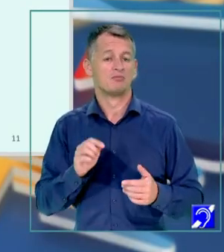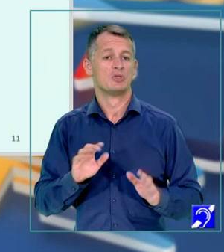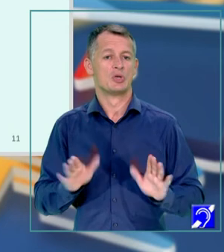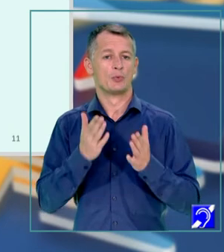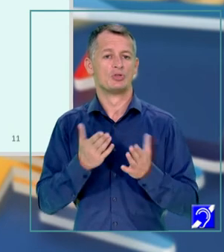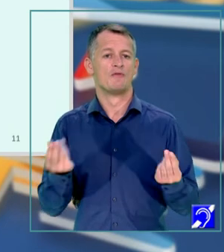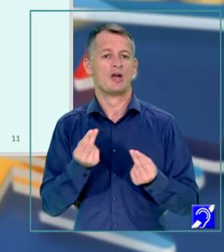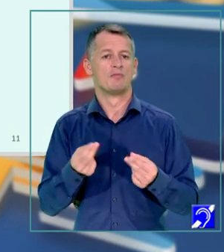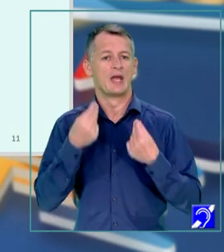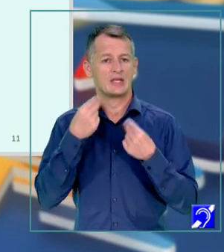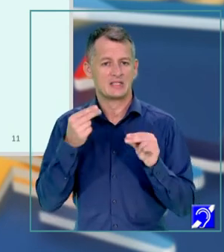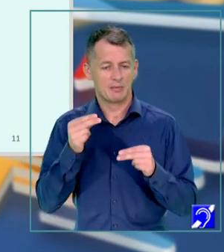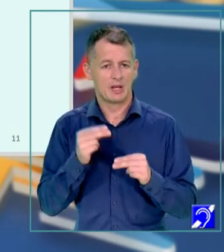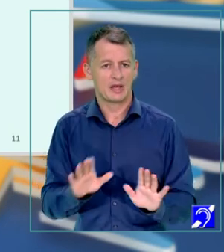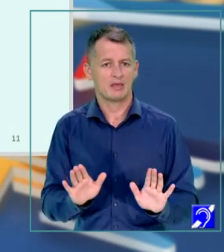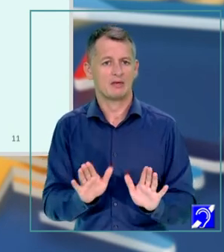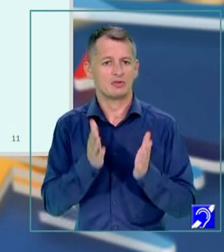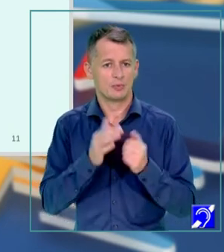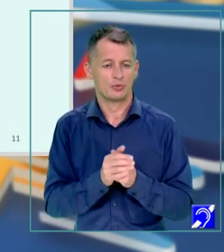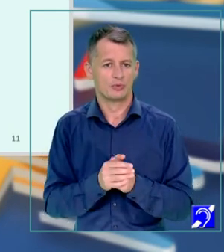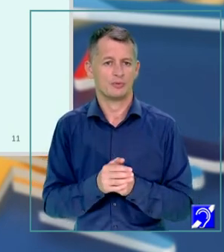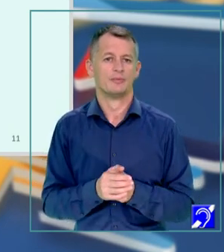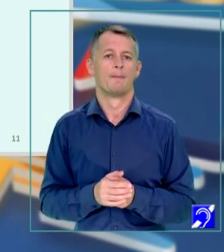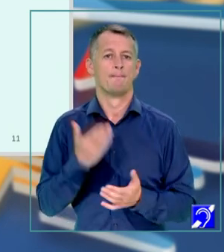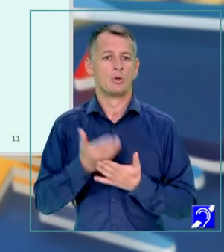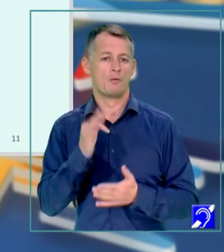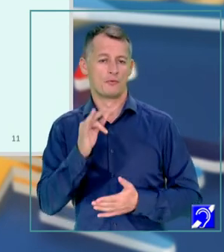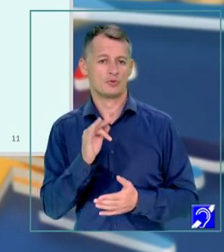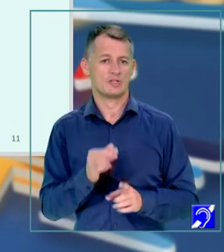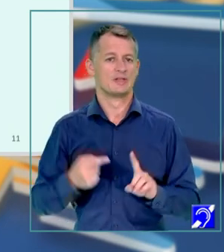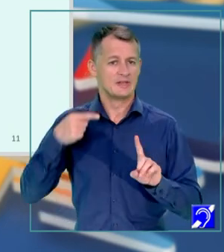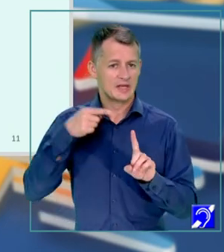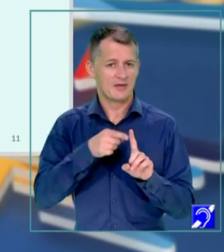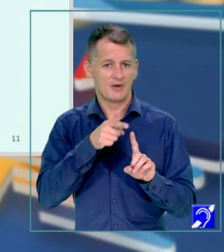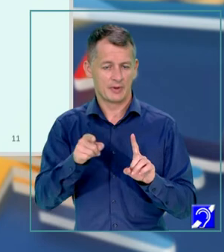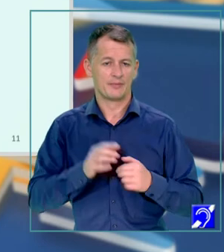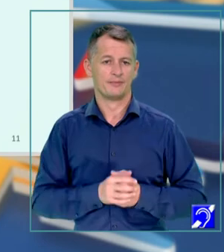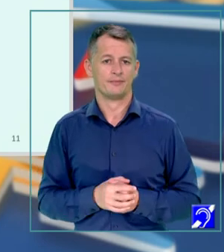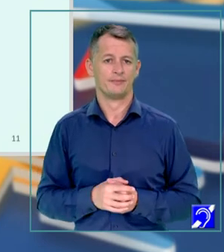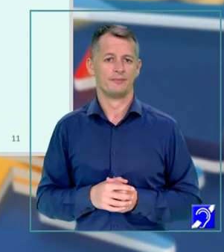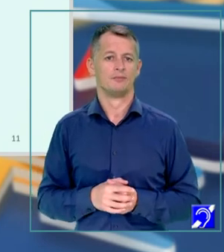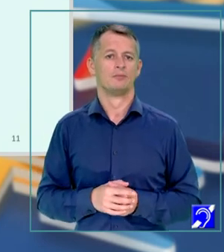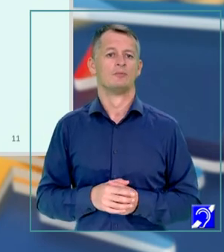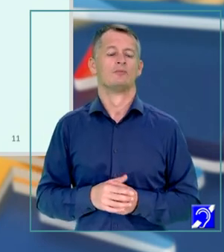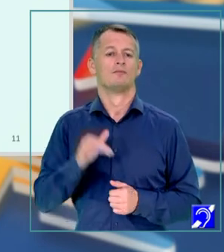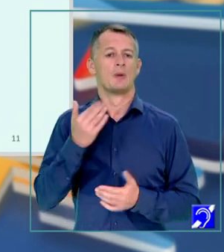elementare de funcții derivabile și cu derivatelor derivatei funcției constante întotdeauna este